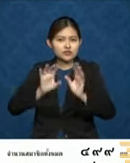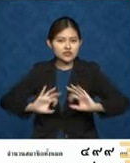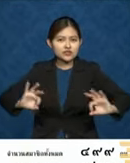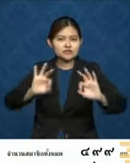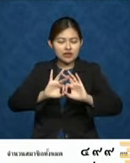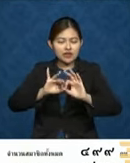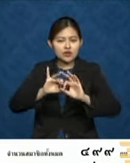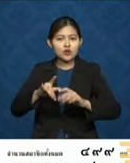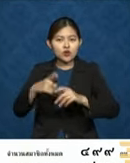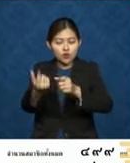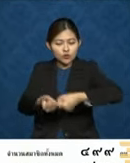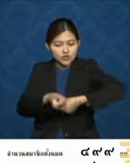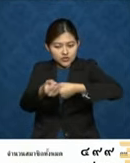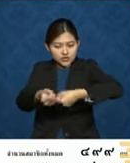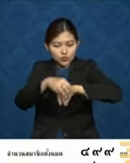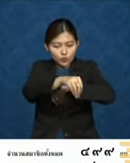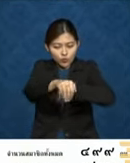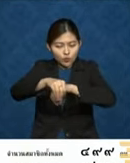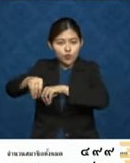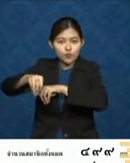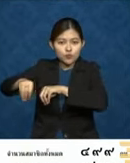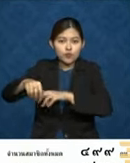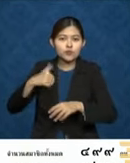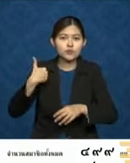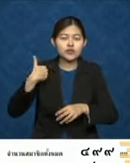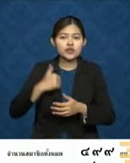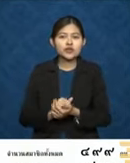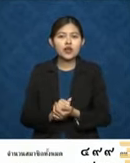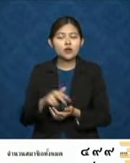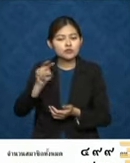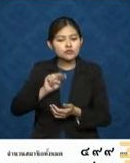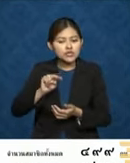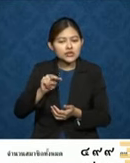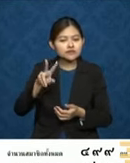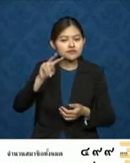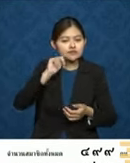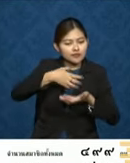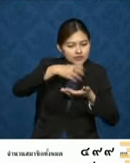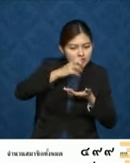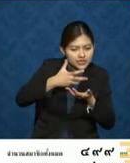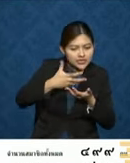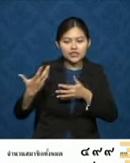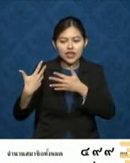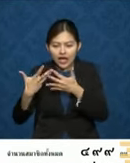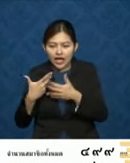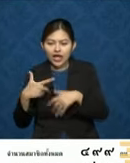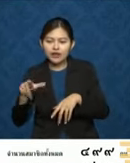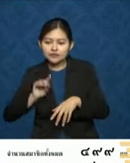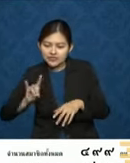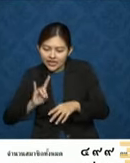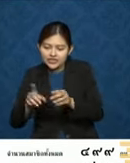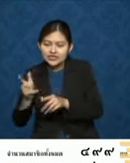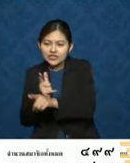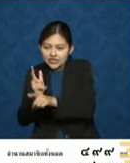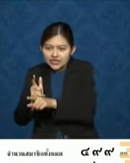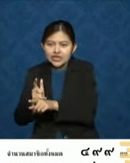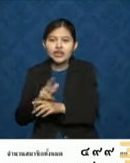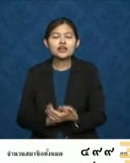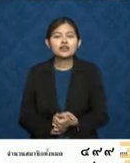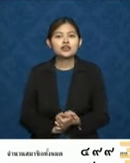เกษตรกรในจังหวัดอำนาจเจริญเราใช้อุปโภคบริโภคและการเกษตรอ่างเก็บน้ำมีเนื้อที่